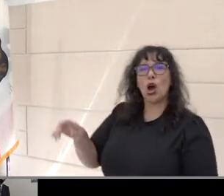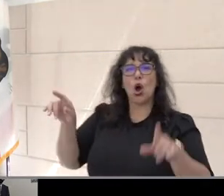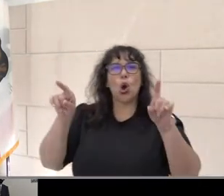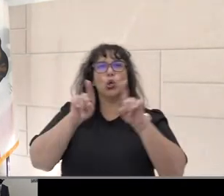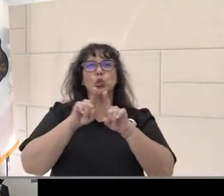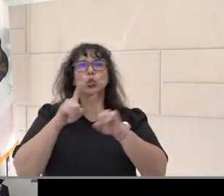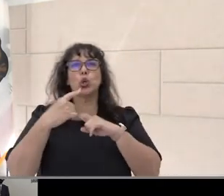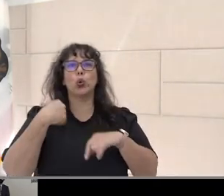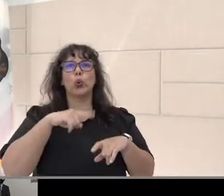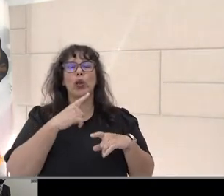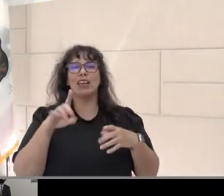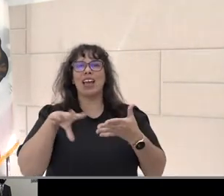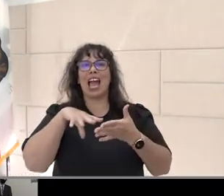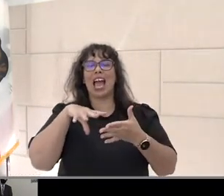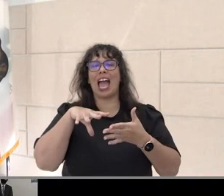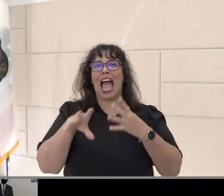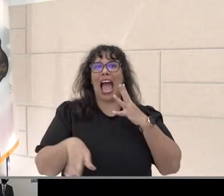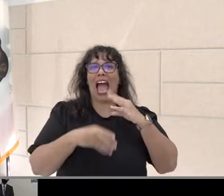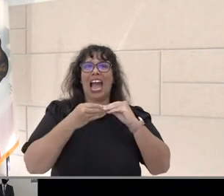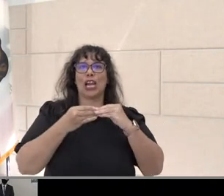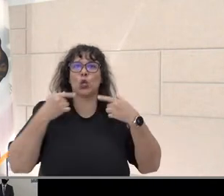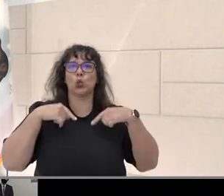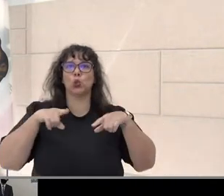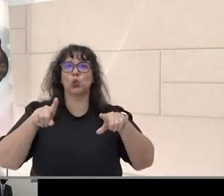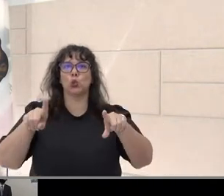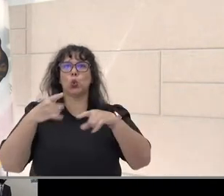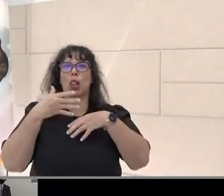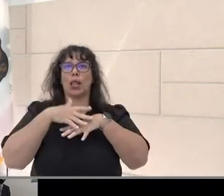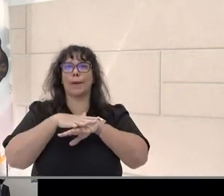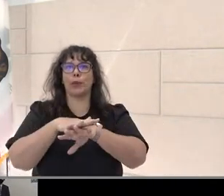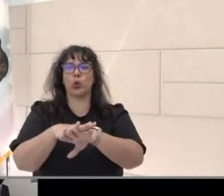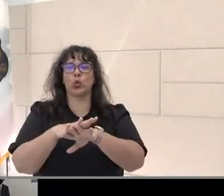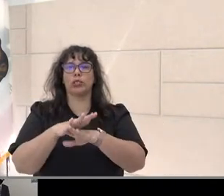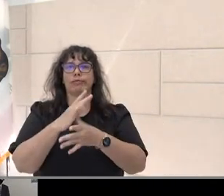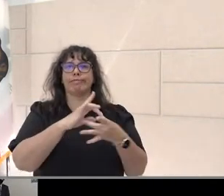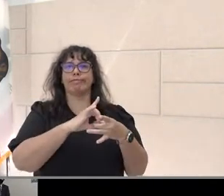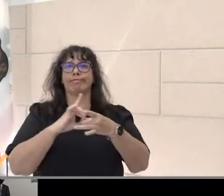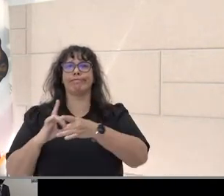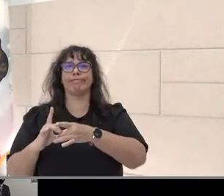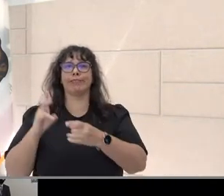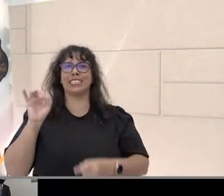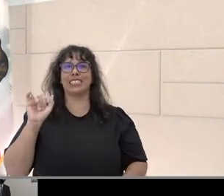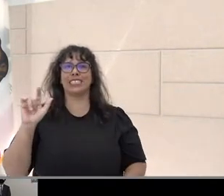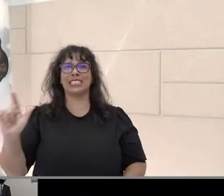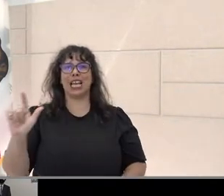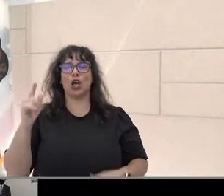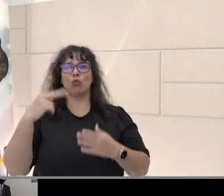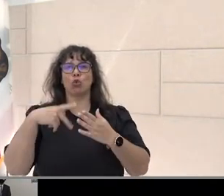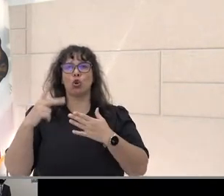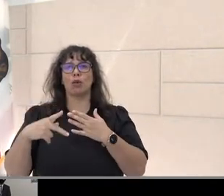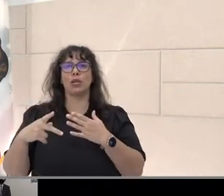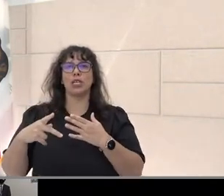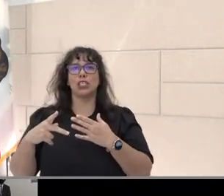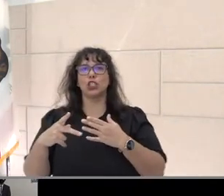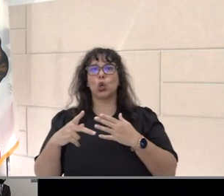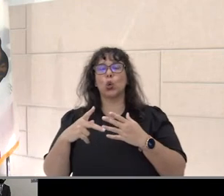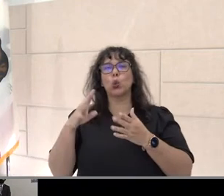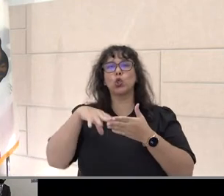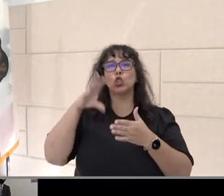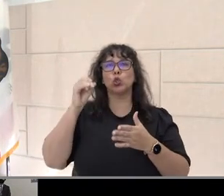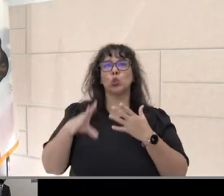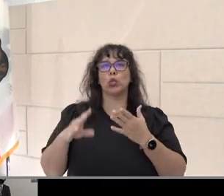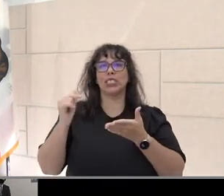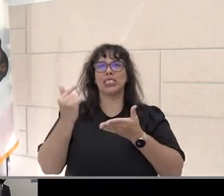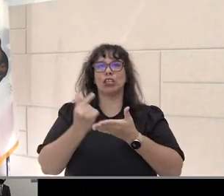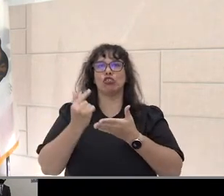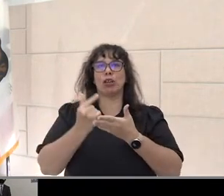ពីនឹងទៅទៀតយើងបានបន្ថែមកម្មវិធី Dual Immersion ជាផ្នែកមួយនៃកម្មវិធី SEAL ដែលមានសម្រាប់សិស្សថ្នាក់ទីមត្តេ